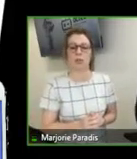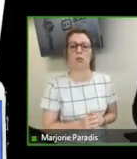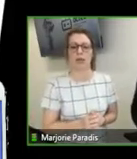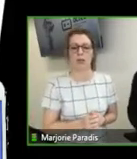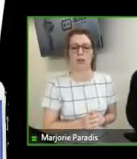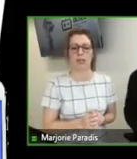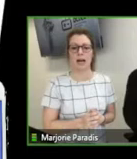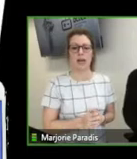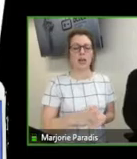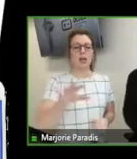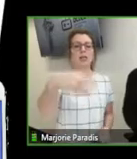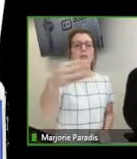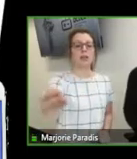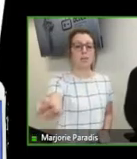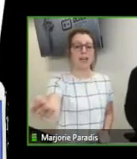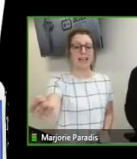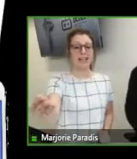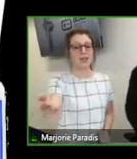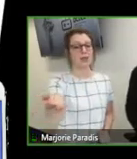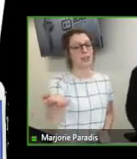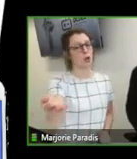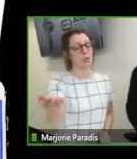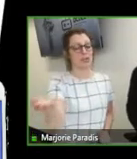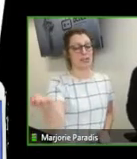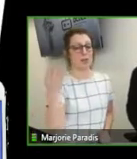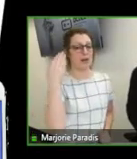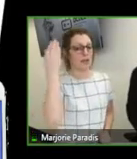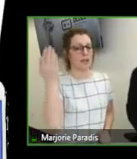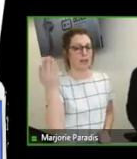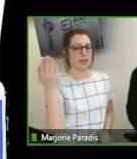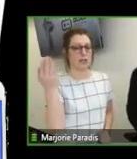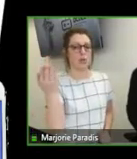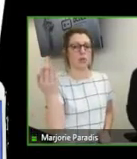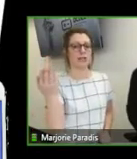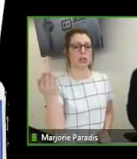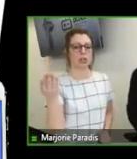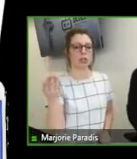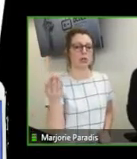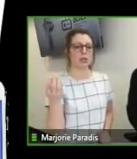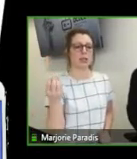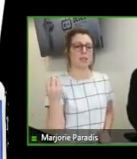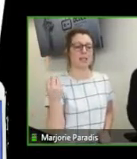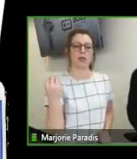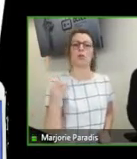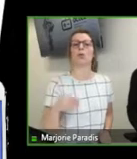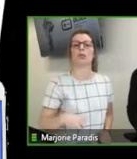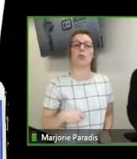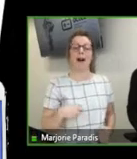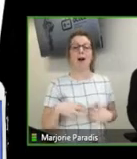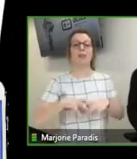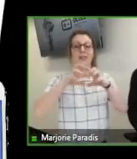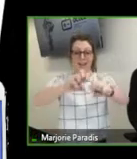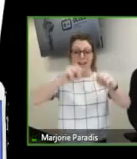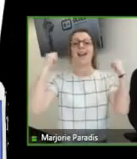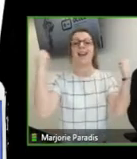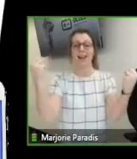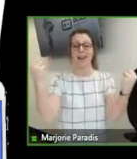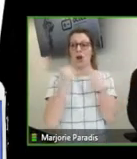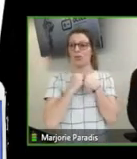sur des populations locales, sur la polarisation des groupes, ça, c'est vraiment intéressant. Sur le plan idéologique, on dit que les médias sociaux contribuent à